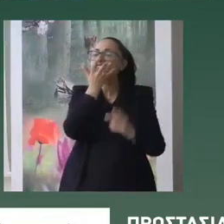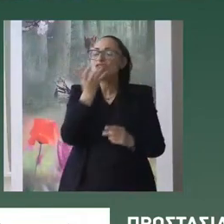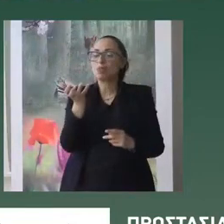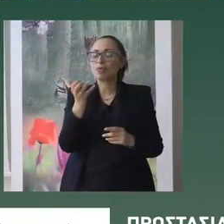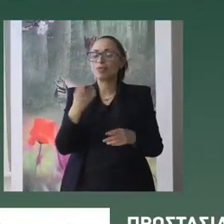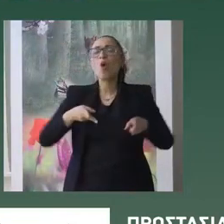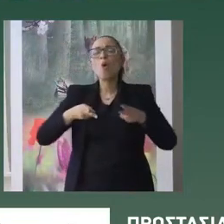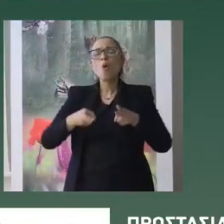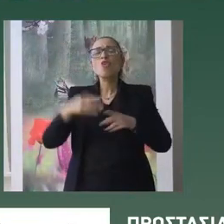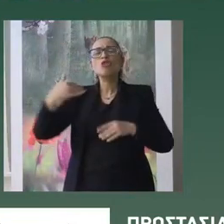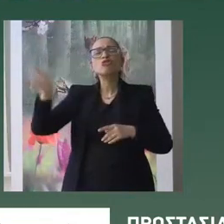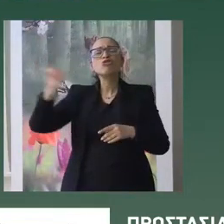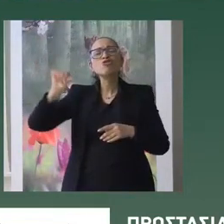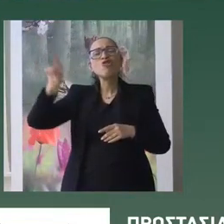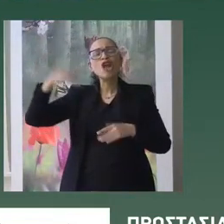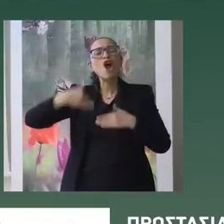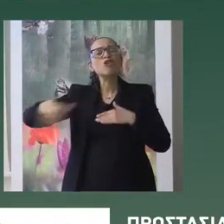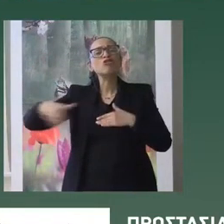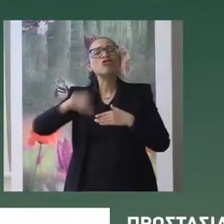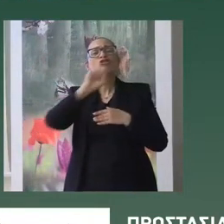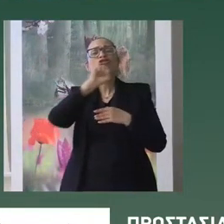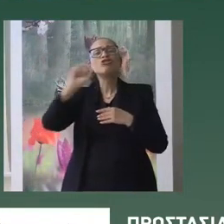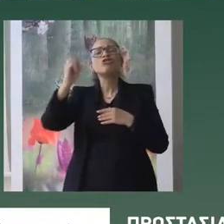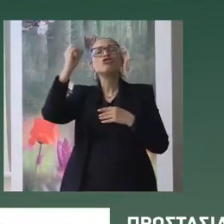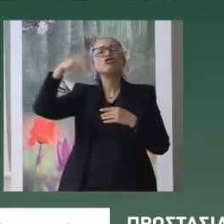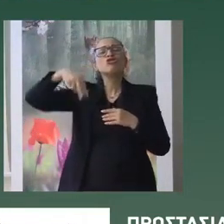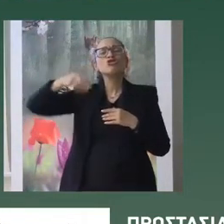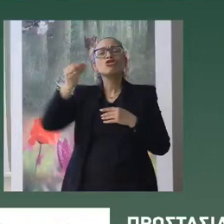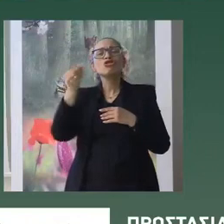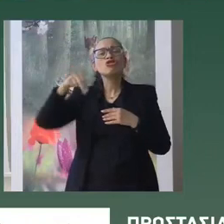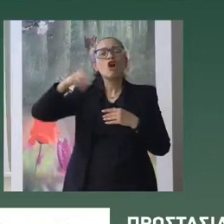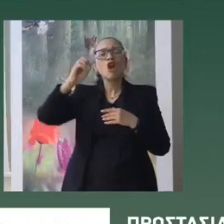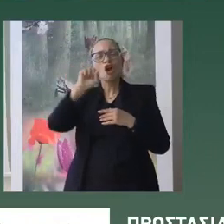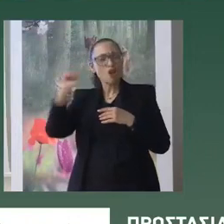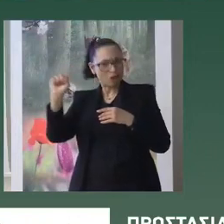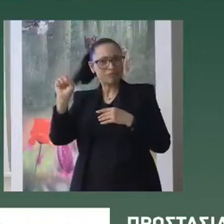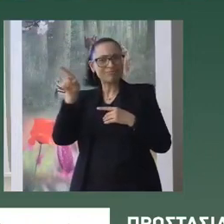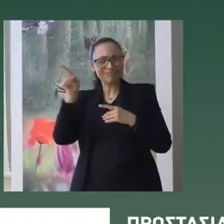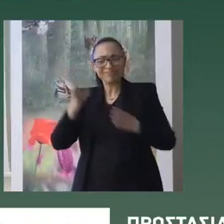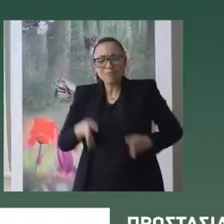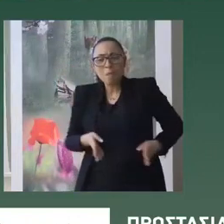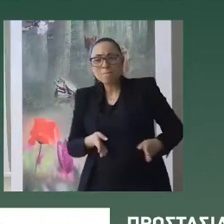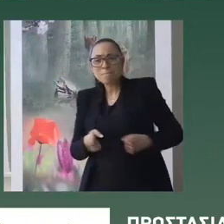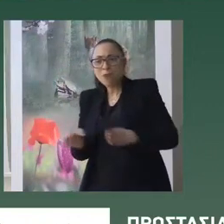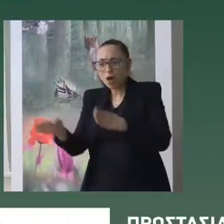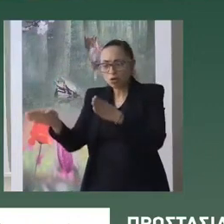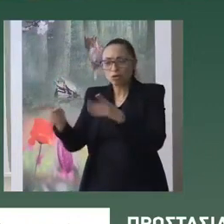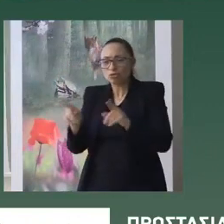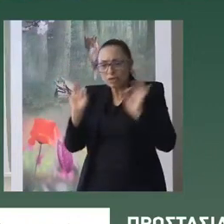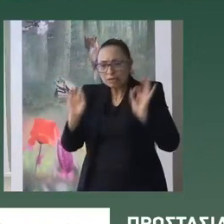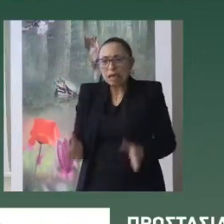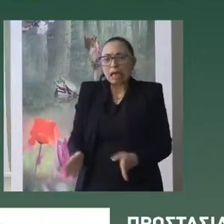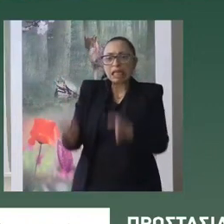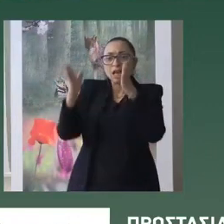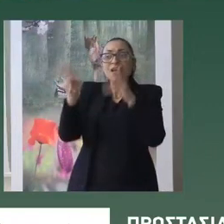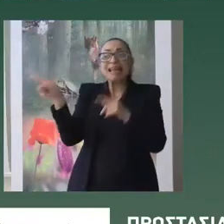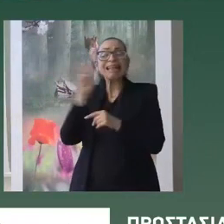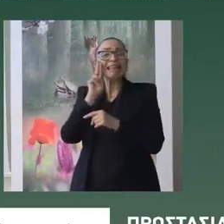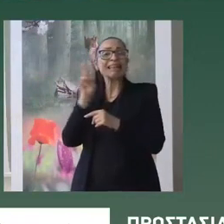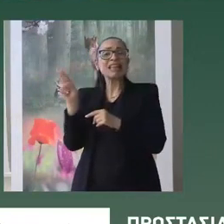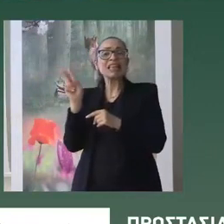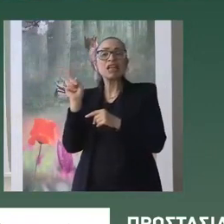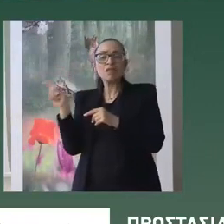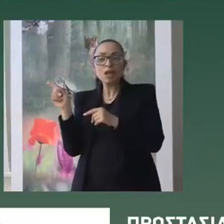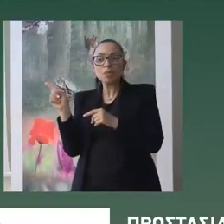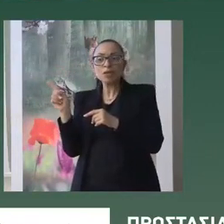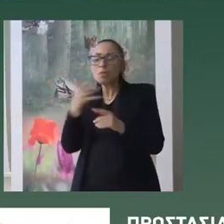Σόλωνος, αυτή εδώ, από κάτω. Το πλάτος του κτηρίου είναι μικρότερο από το ύψος του δρόμου, μικρότερο από το ύψος του κτηρίου. Άρα τι βλέπετε εδώ,